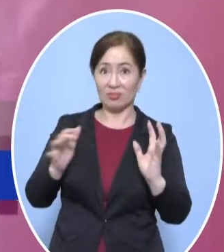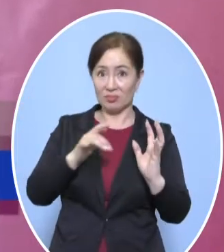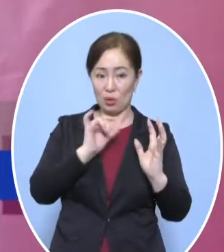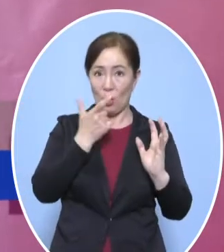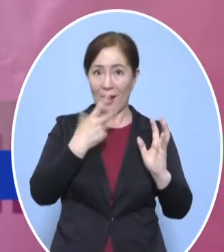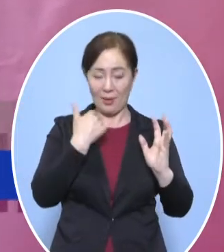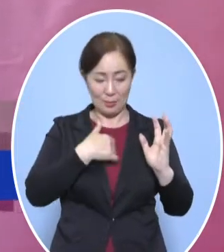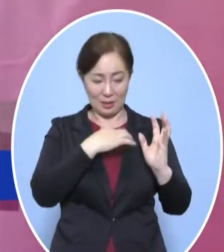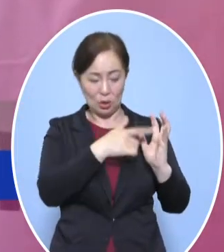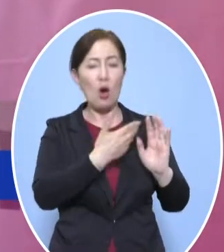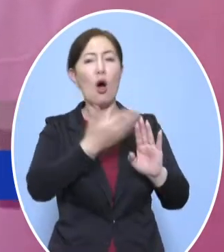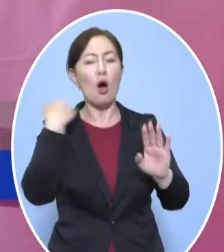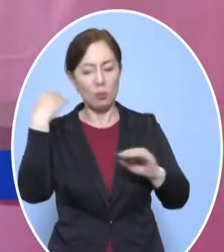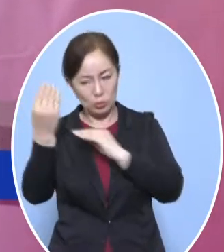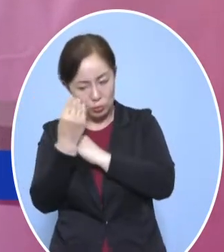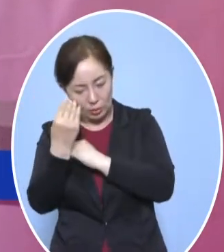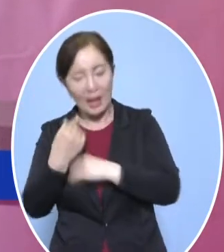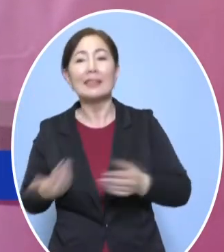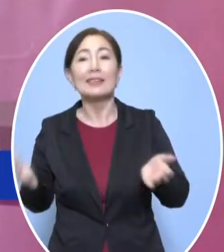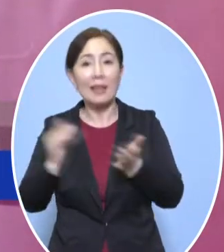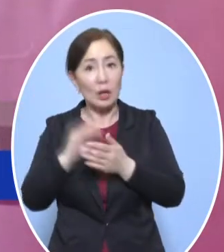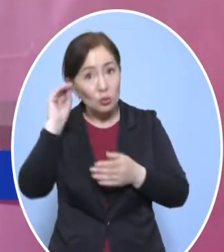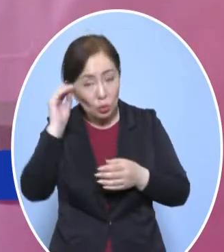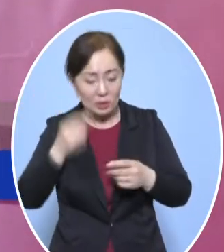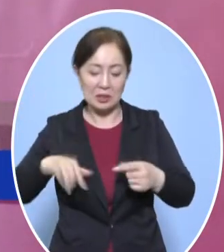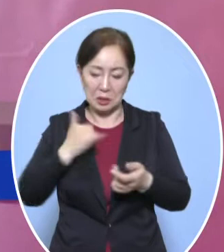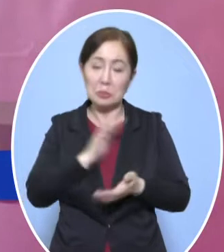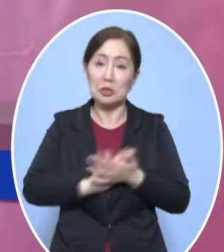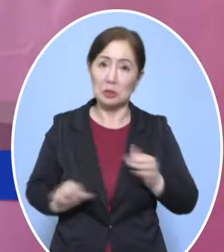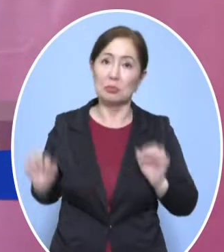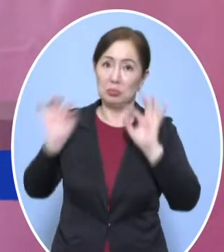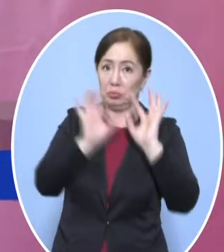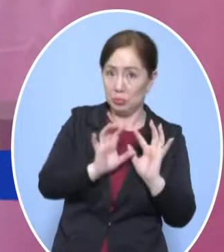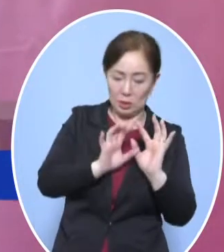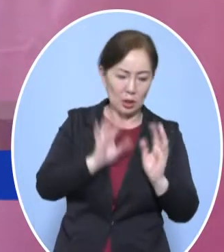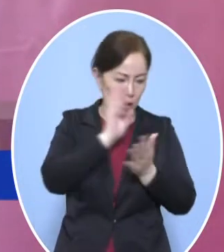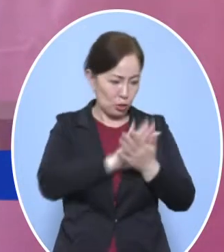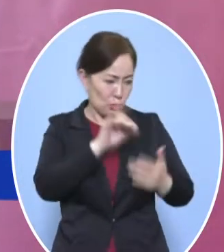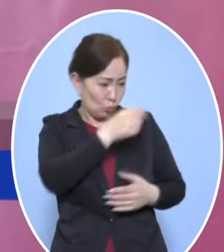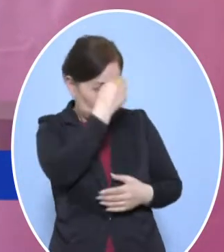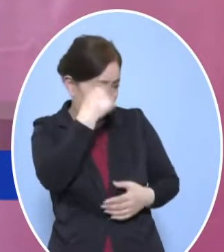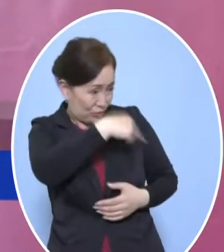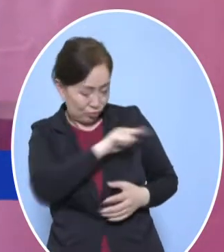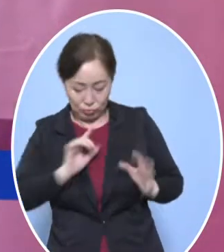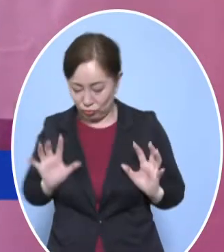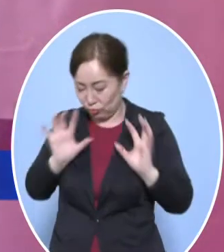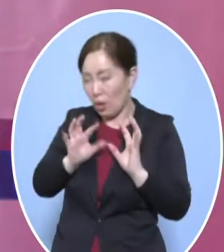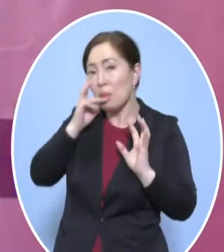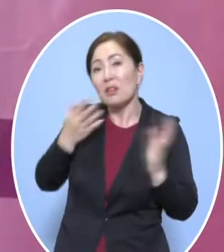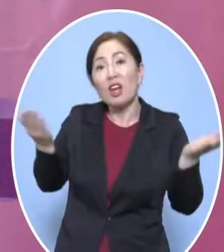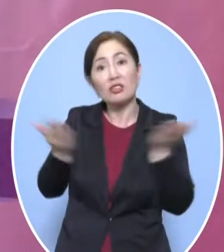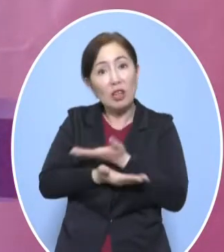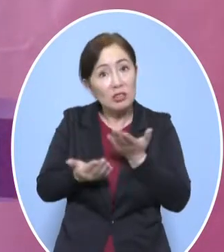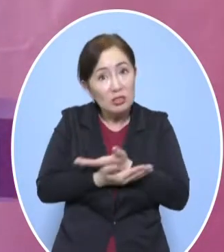бол ерөнхийдөө бас нэлээдгүй хувийн өмнө сурагчаа тавтан сурагдаж байгаа, зарим шинээр ирсэн. Тэгээ энэ шинээр ирж байгаа хүмүүс бас өмнө туршлагатай албагчтайгаа